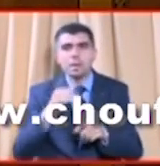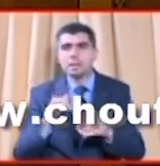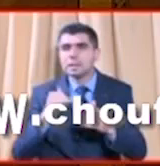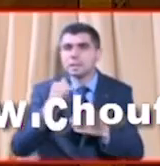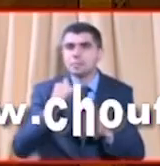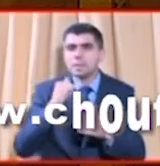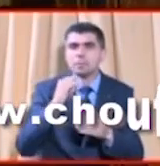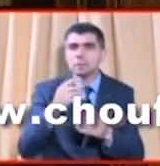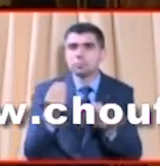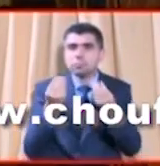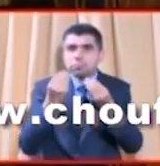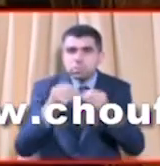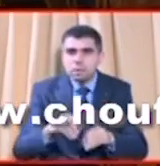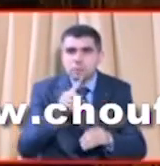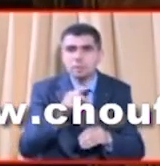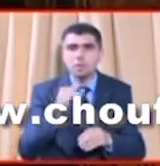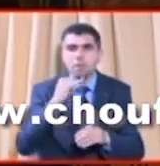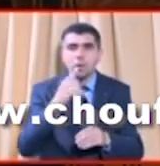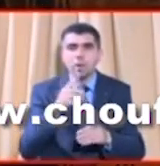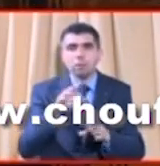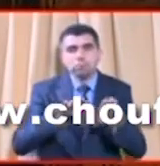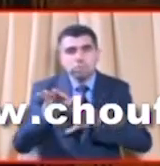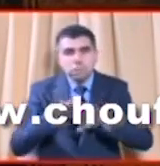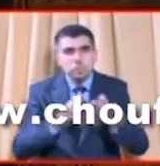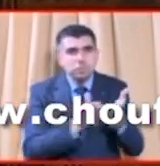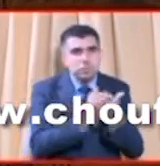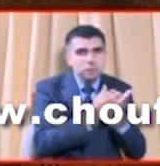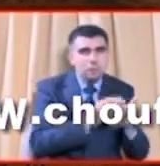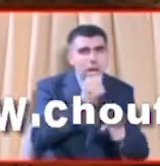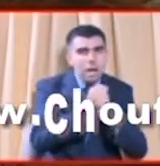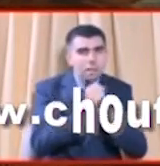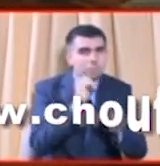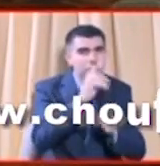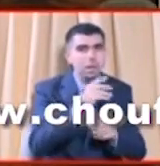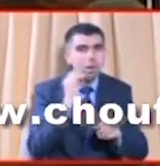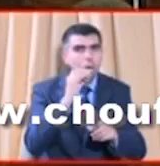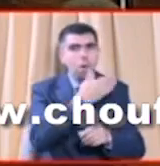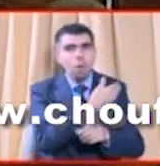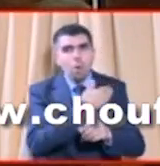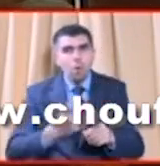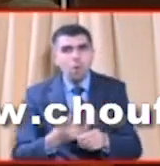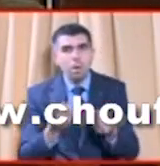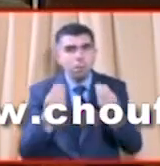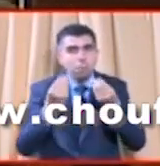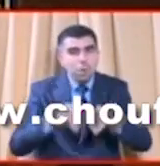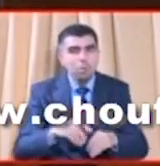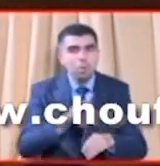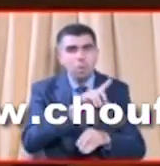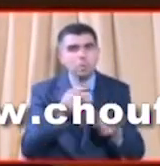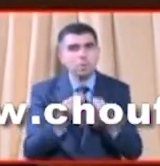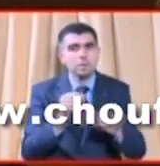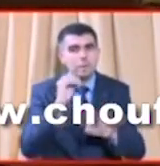الارتباك ومن بطء في وتيرة الأداء ومن ضعف في الإنجاز، وتصاب